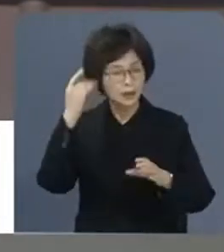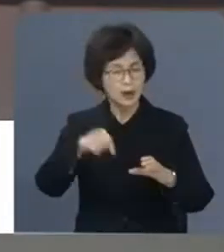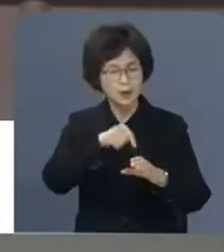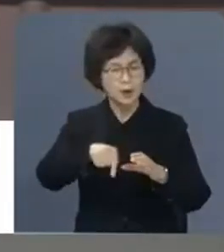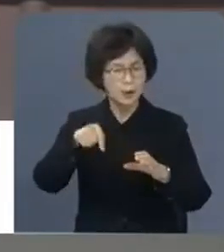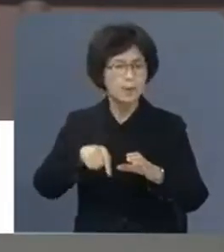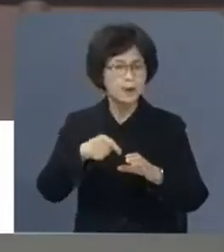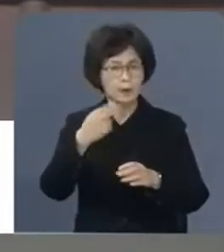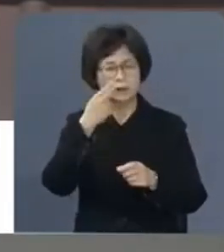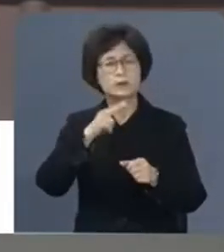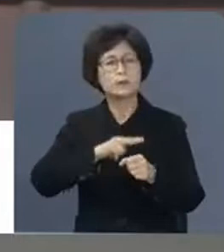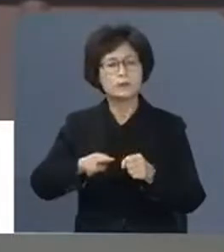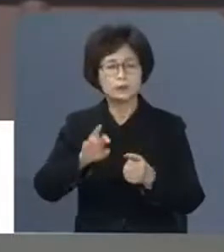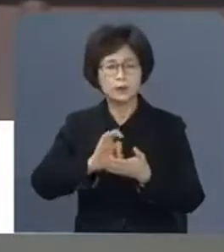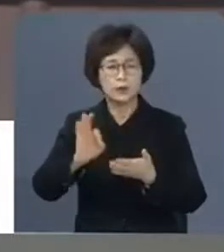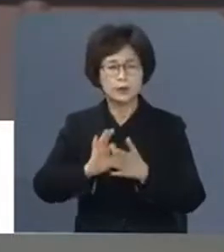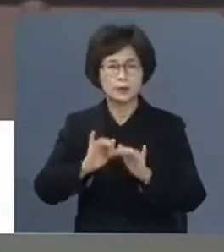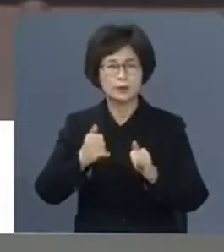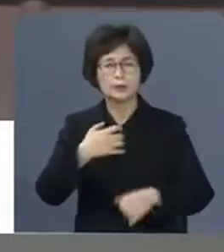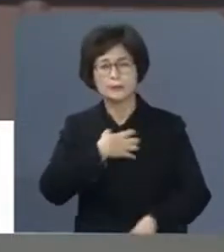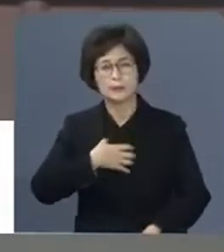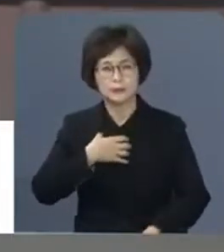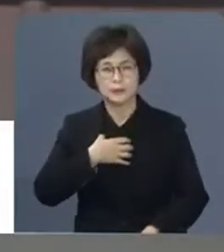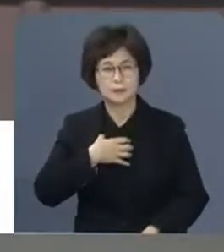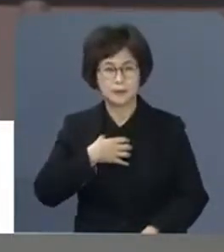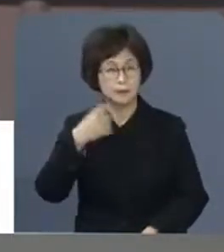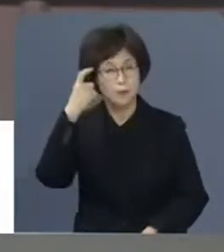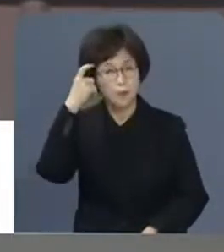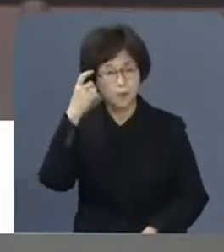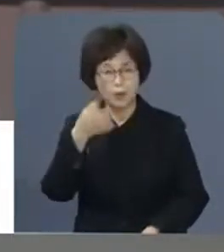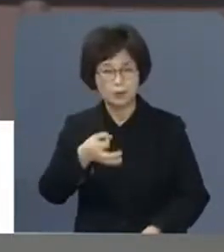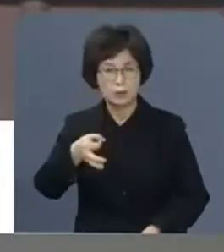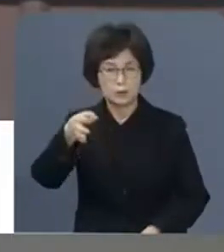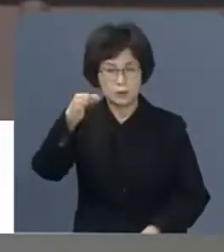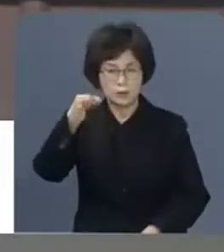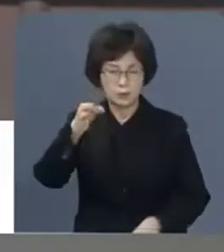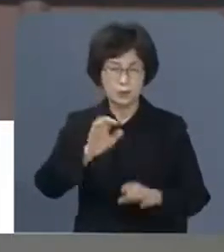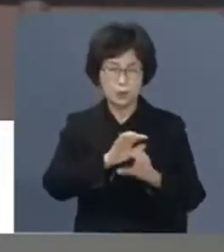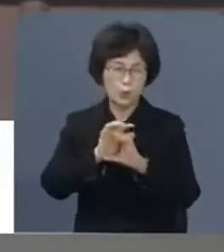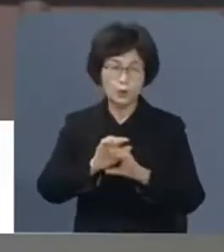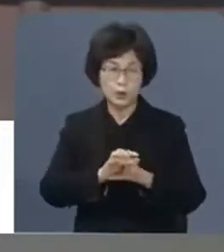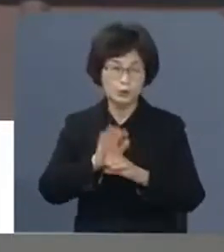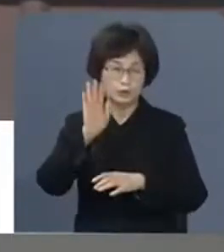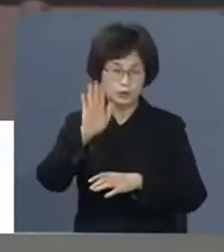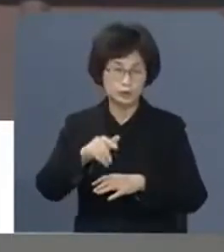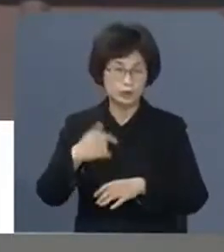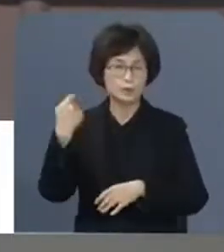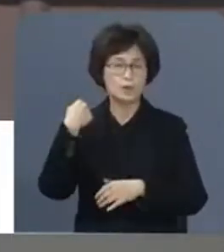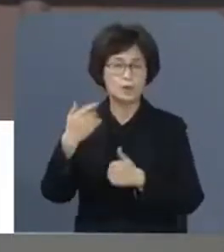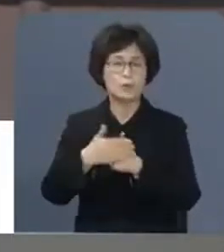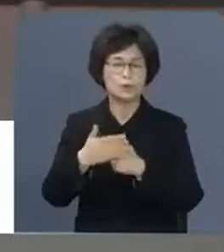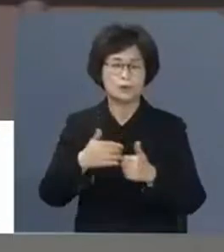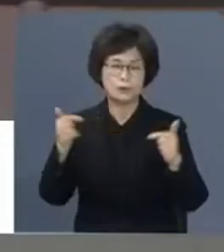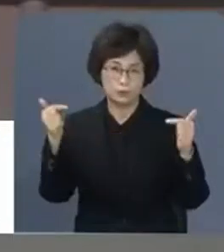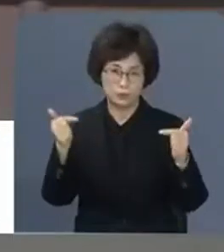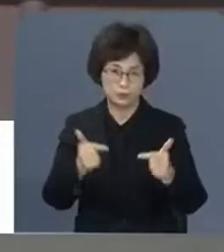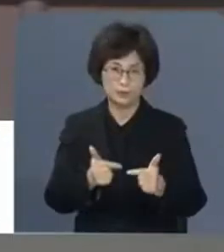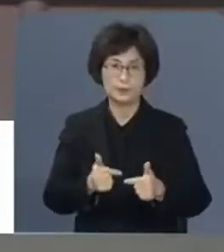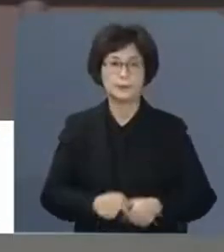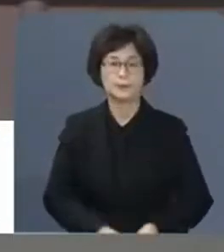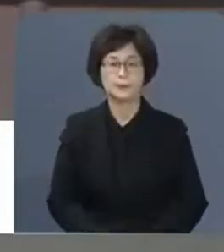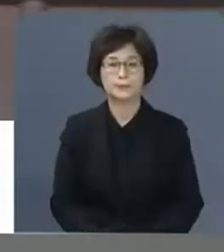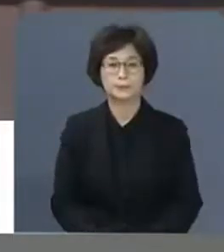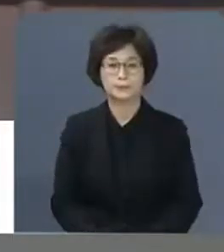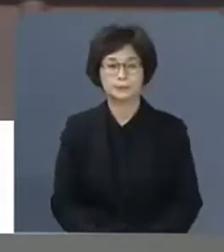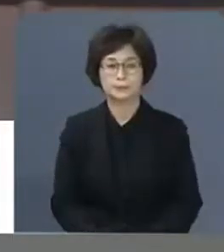쓰는 이웃들이 걱정입니다. 가격이 많이 오른 데다 코로나19 이후에 후원도 줄었습니다. 보도에 황영규